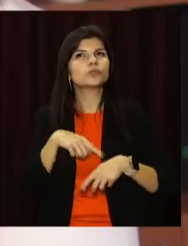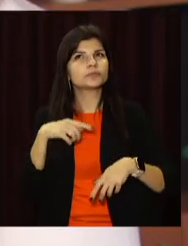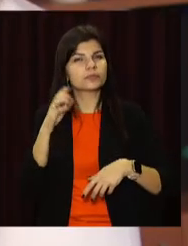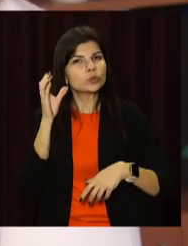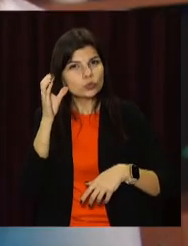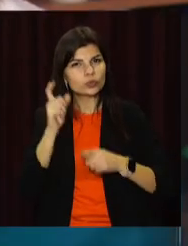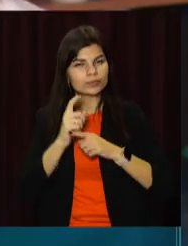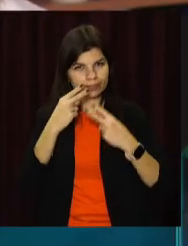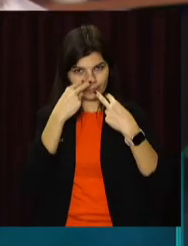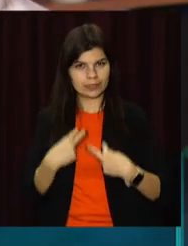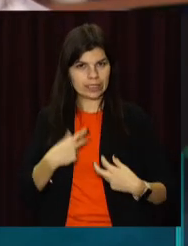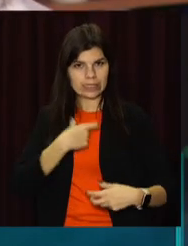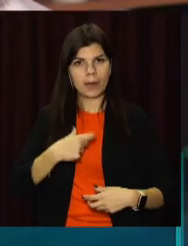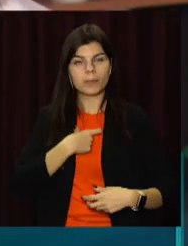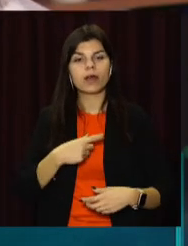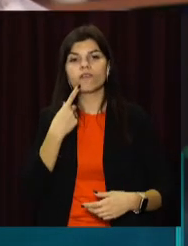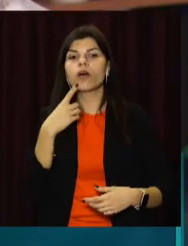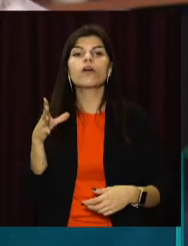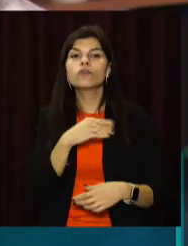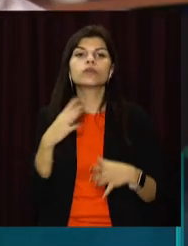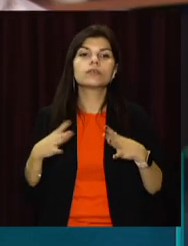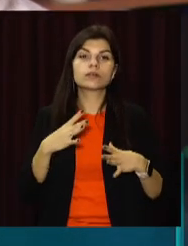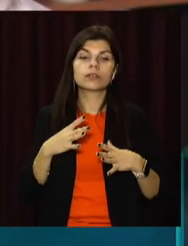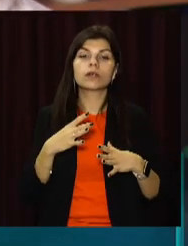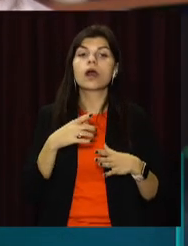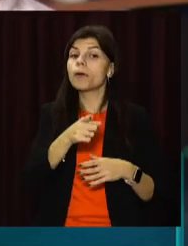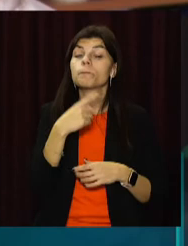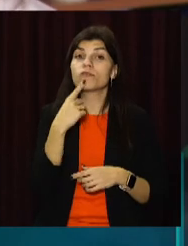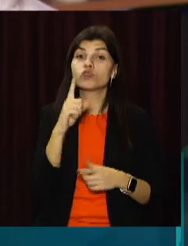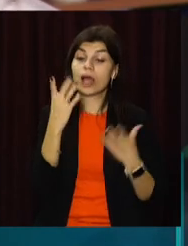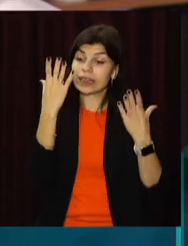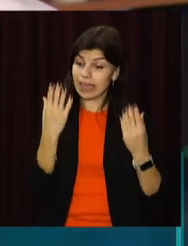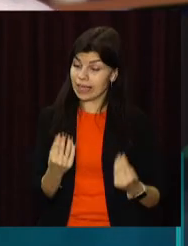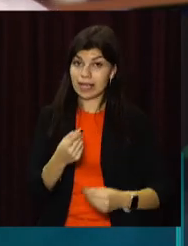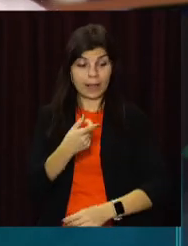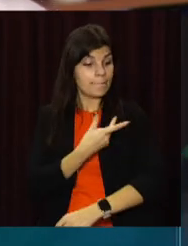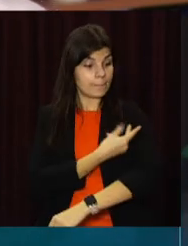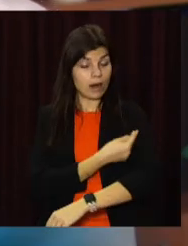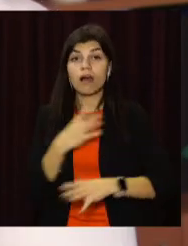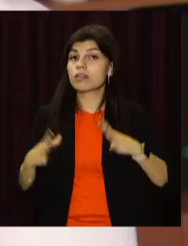практические рекомендации, касающиеся тренировочного процесса прививки, говорят о том, что в день прививки